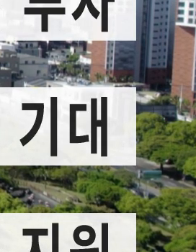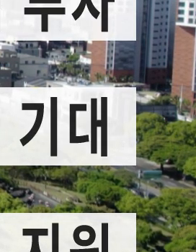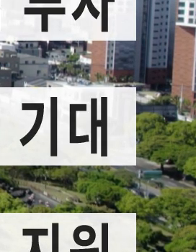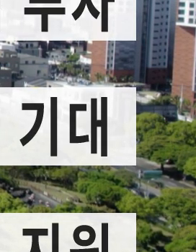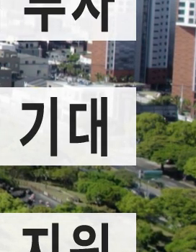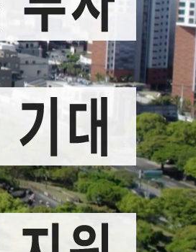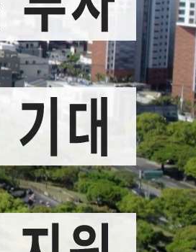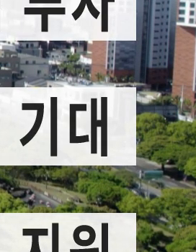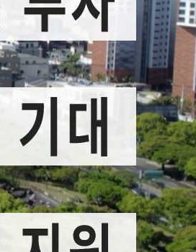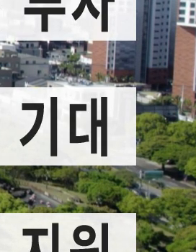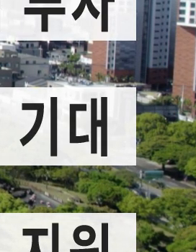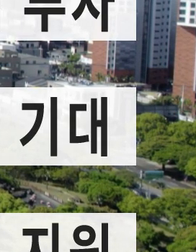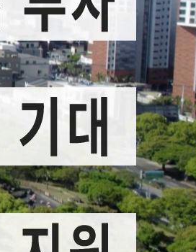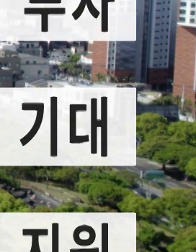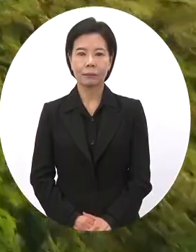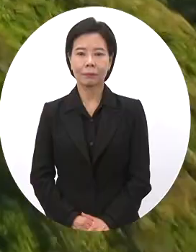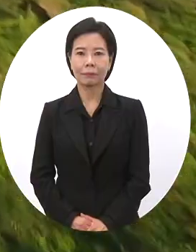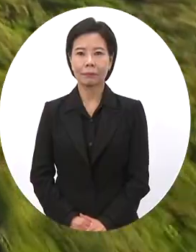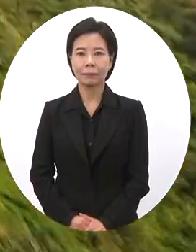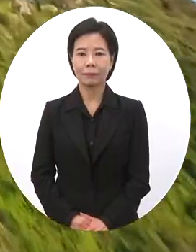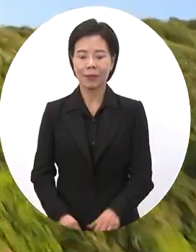대응에 나섰습니다.